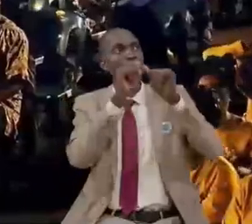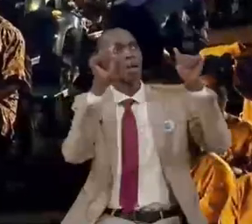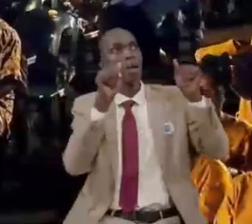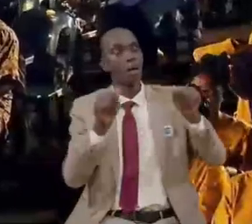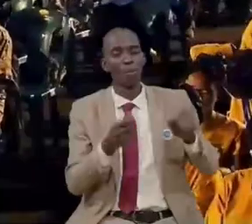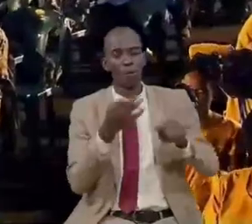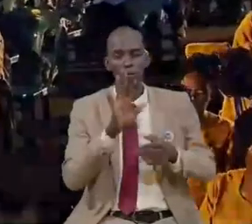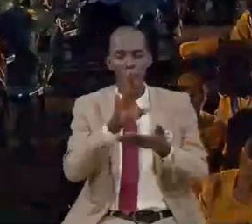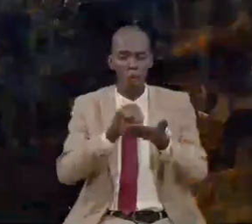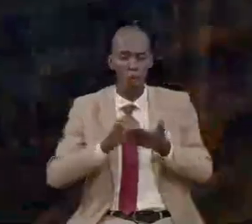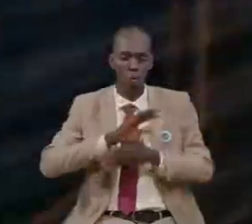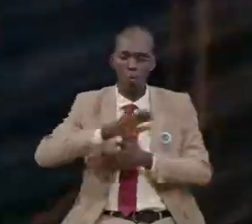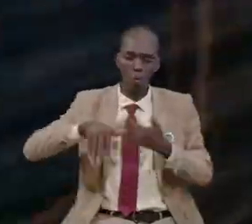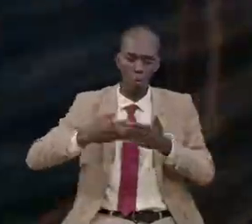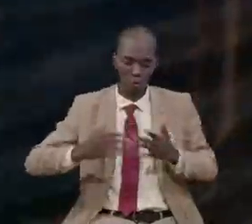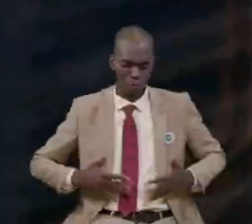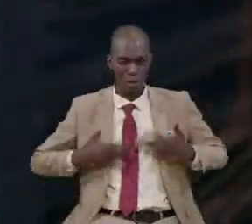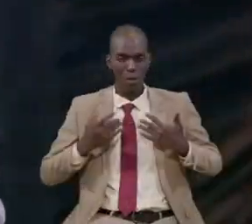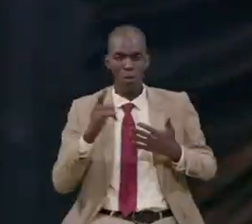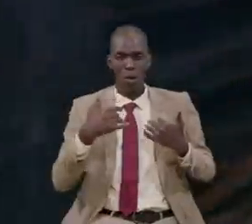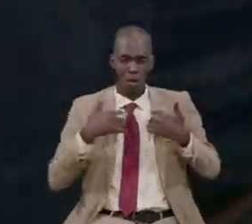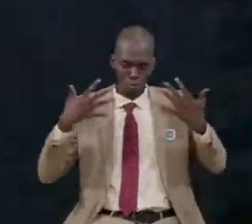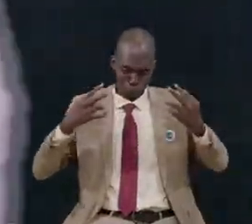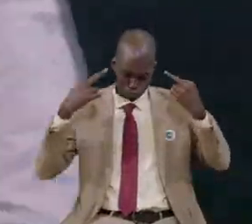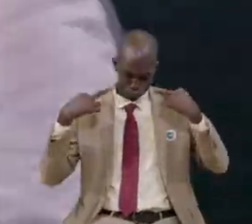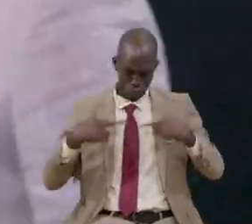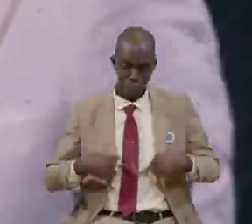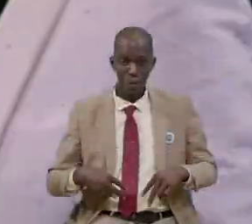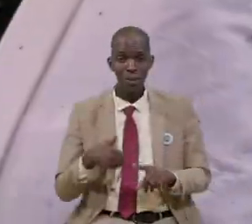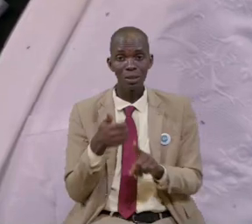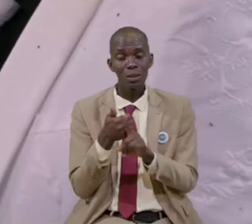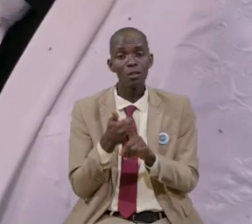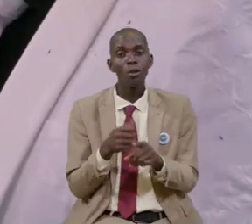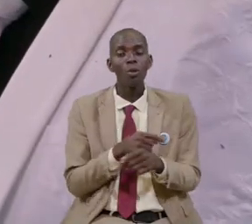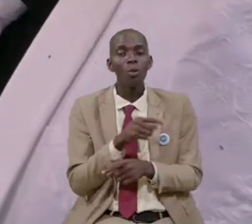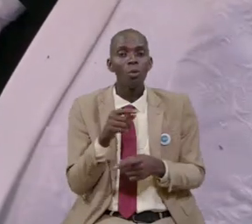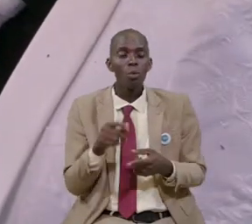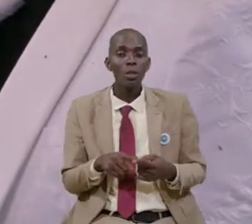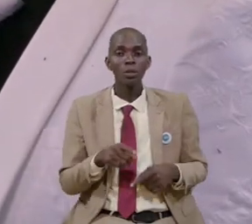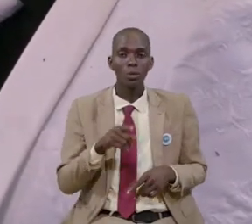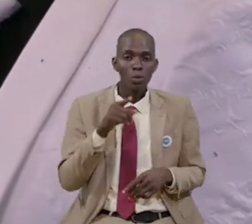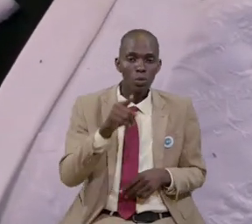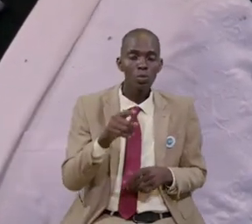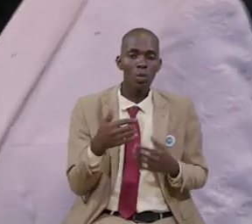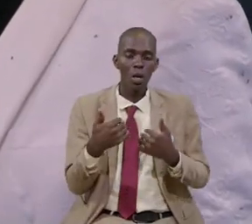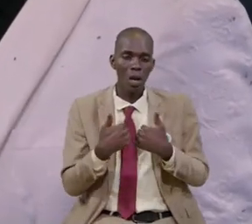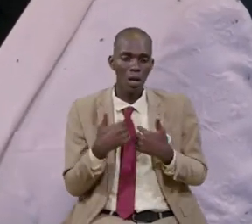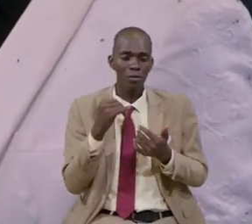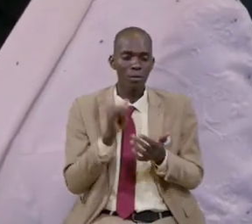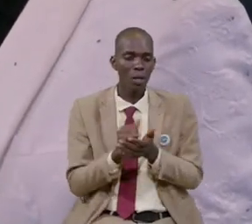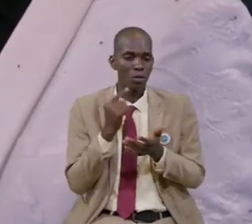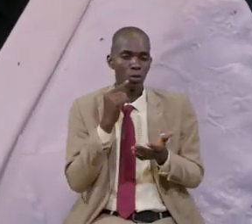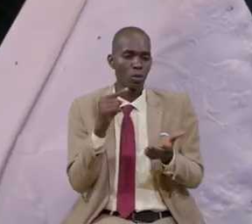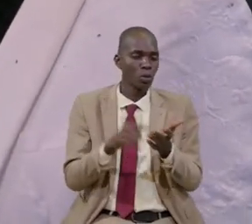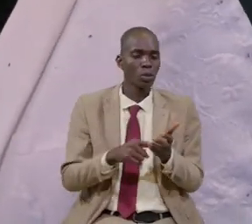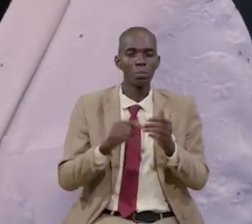vu que voici ce que cela veut dire lorsqu'on a le